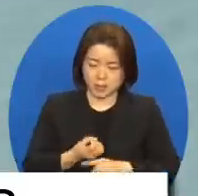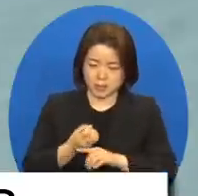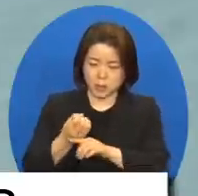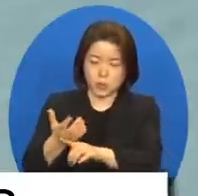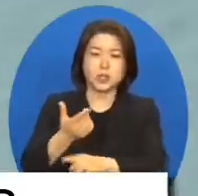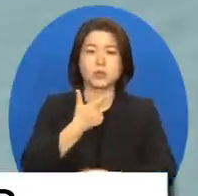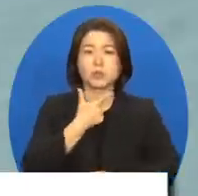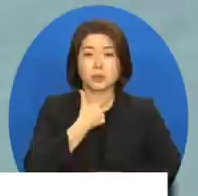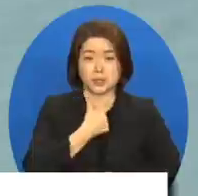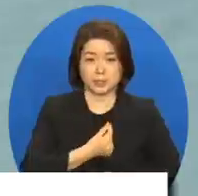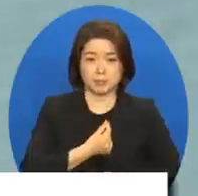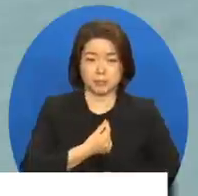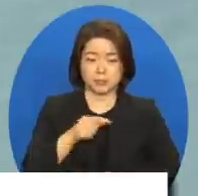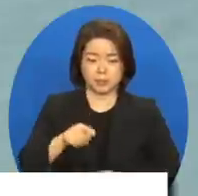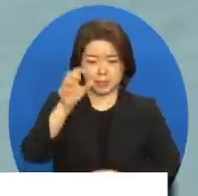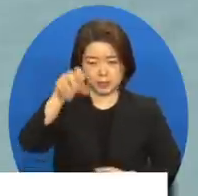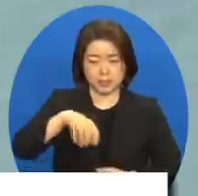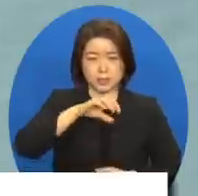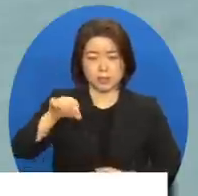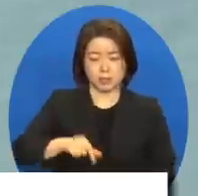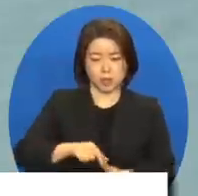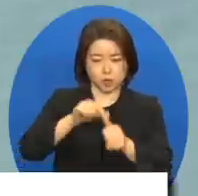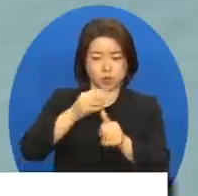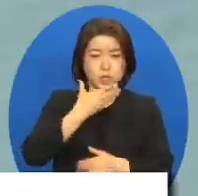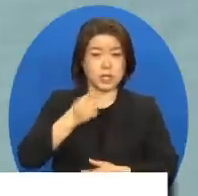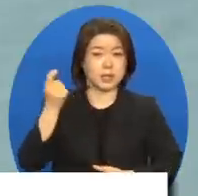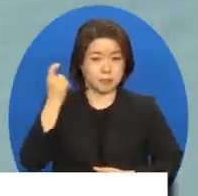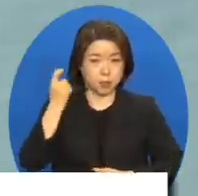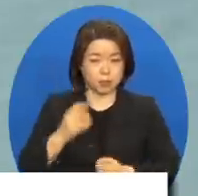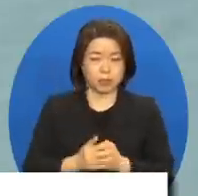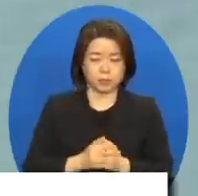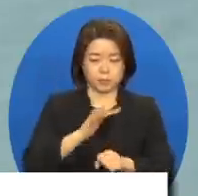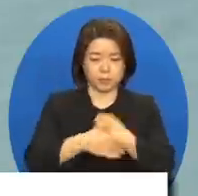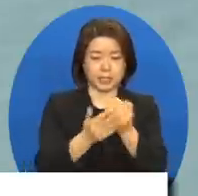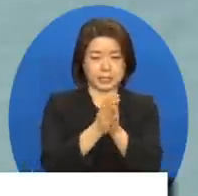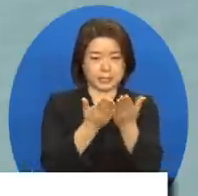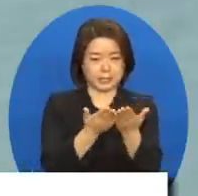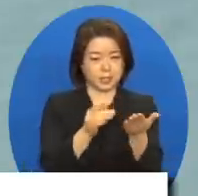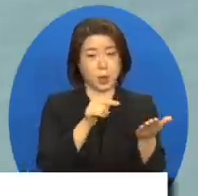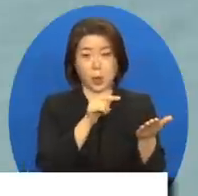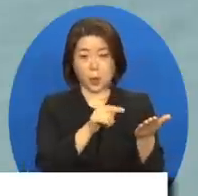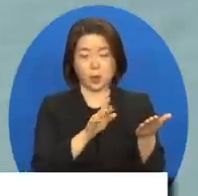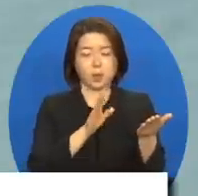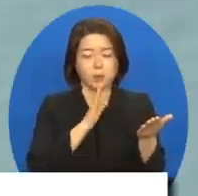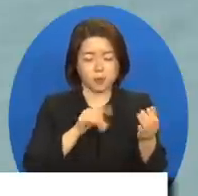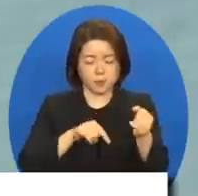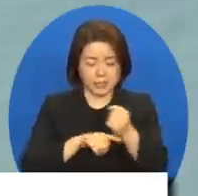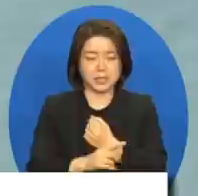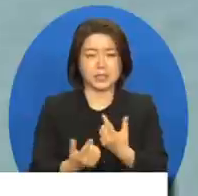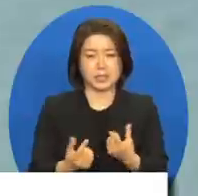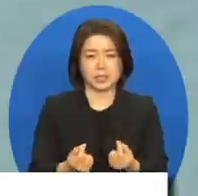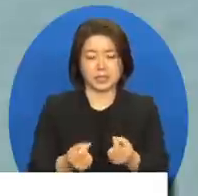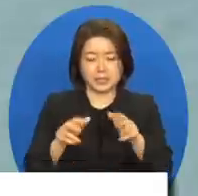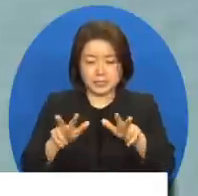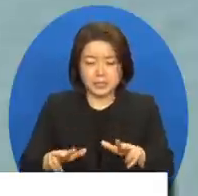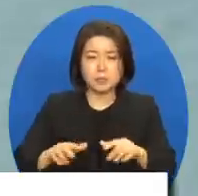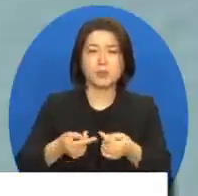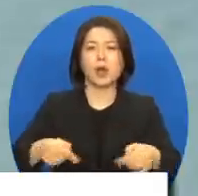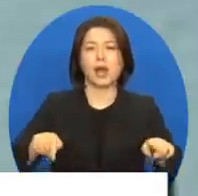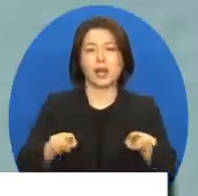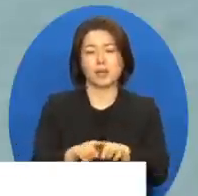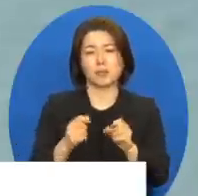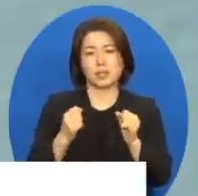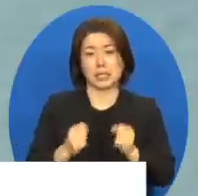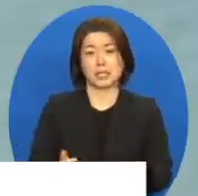싶은 그 십자가의 구원의 복음, 성경의 놀라운 진리, 지금도 함께 계시는